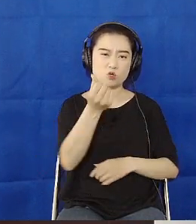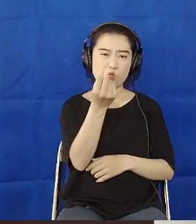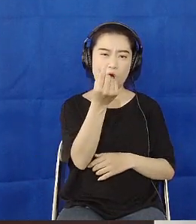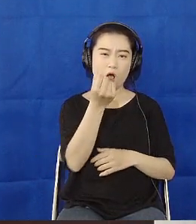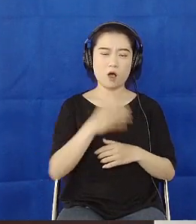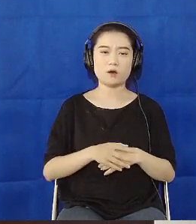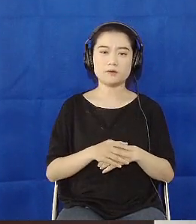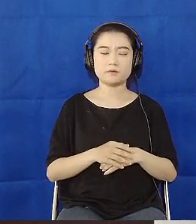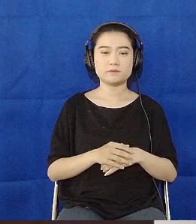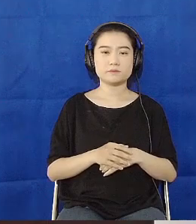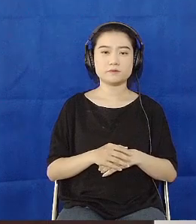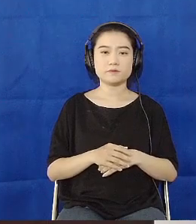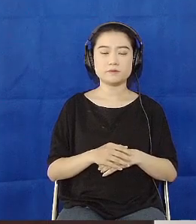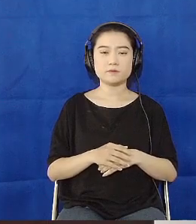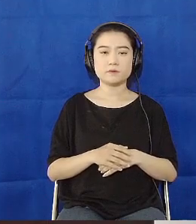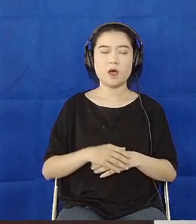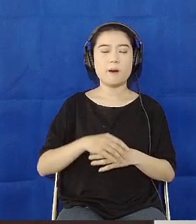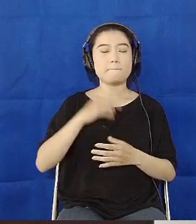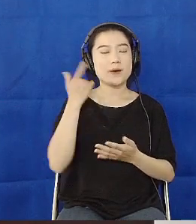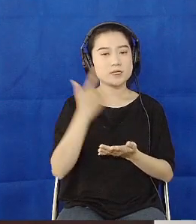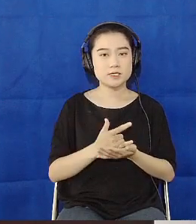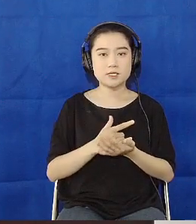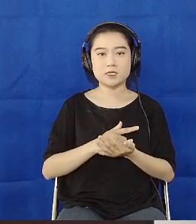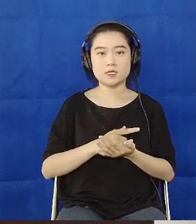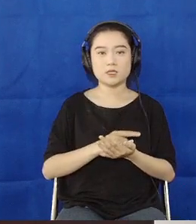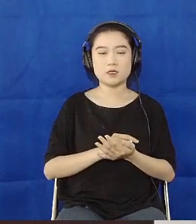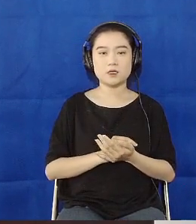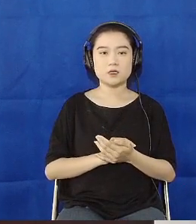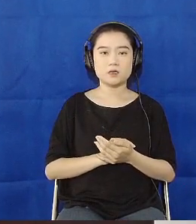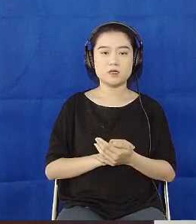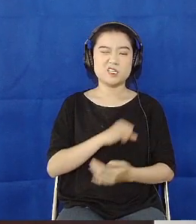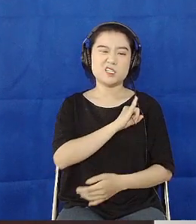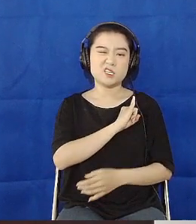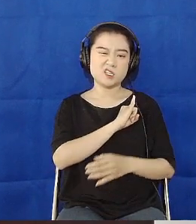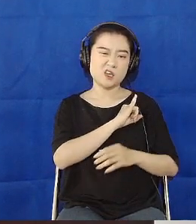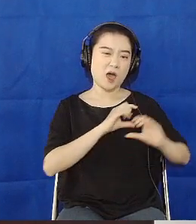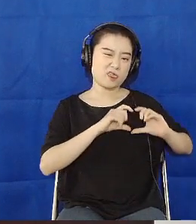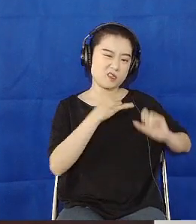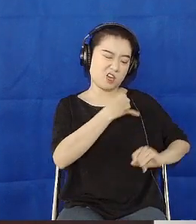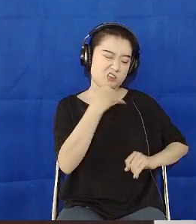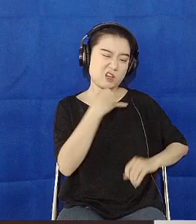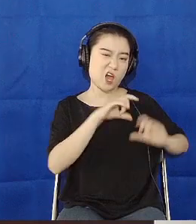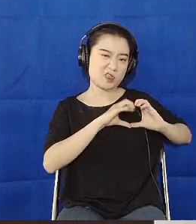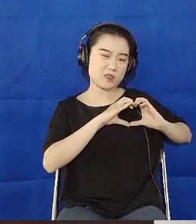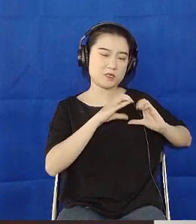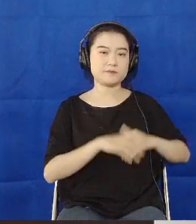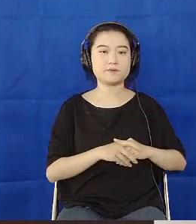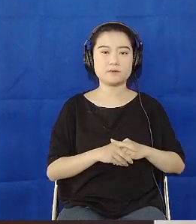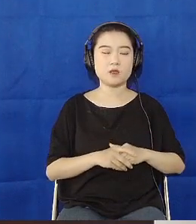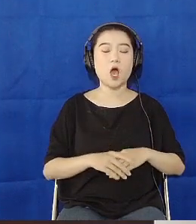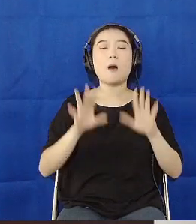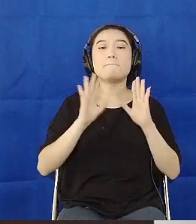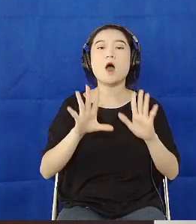maka yang ada sudah pasti iri hati. Karena betapa